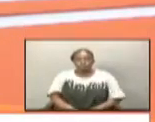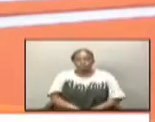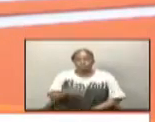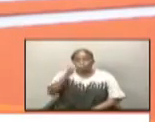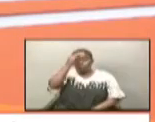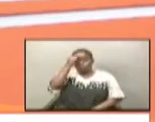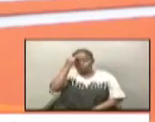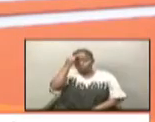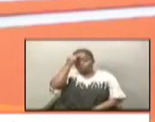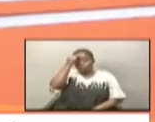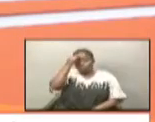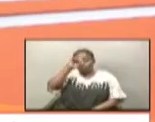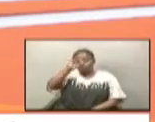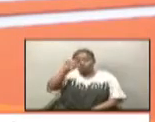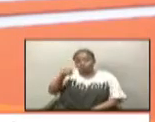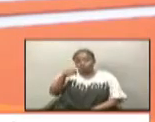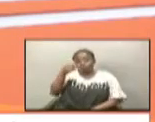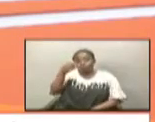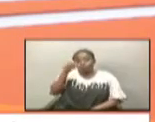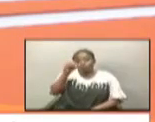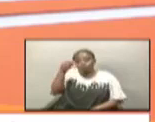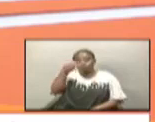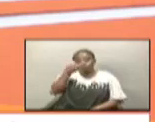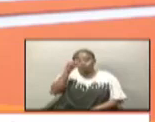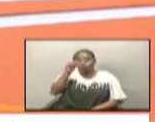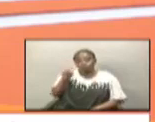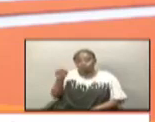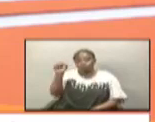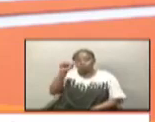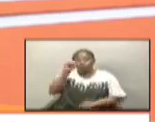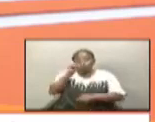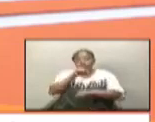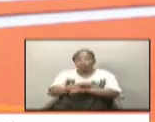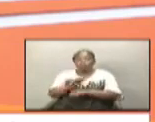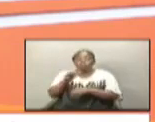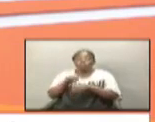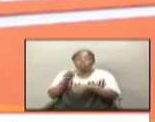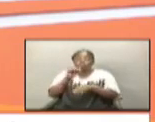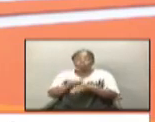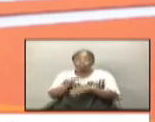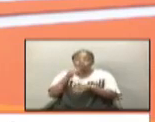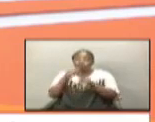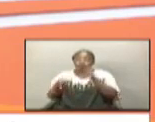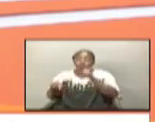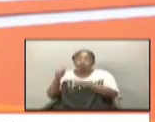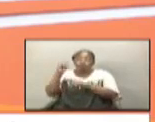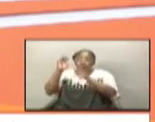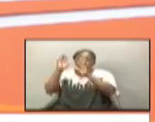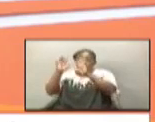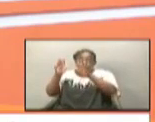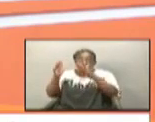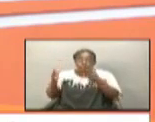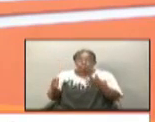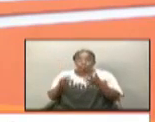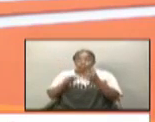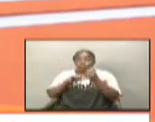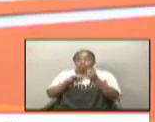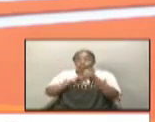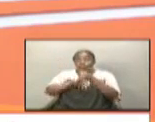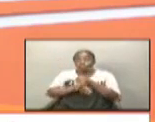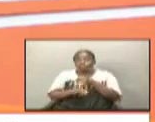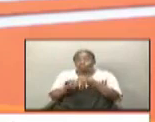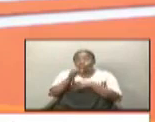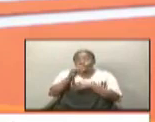Abayizi ba St. John High School e Kawuga mu Mukono beba munno kubayitidde waggulu ebibuuzo bya siniya ey'omukaaga.